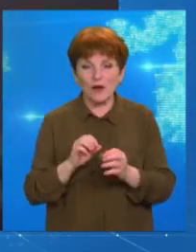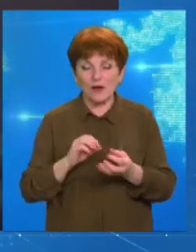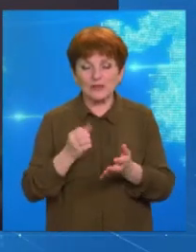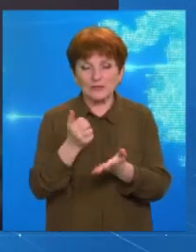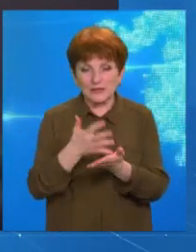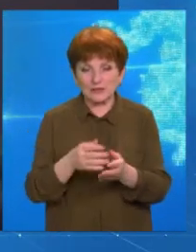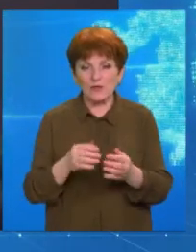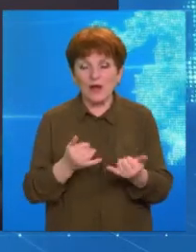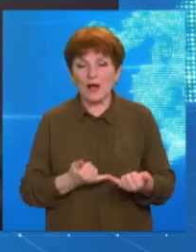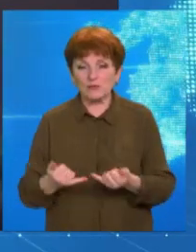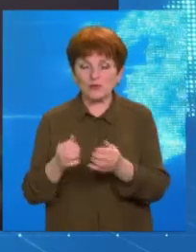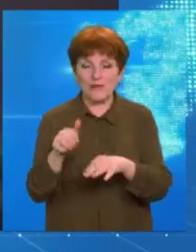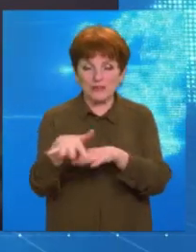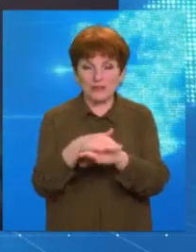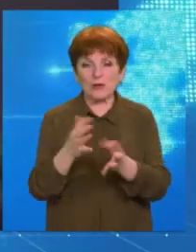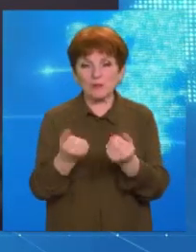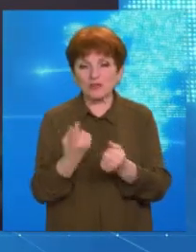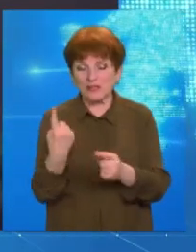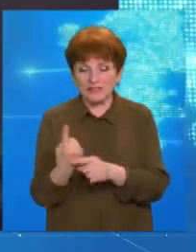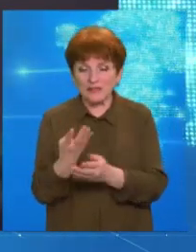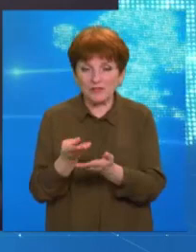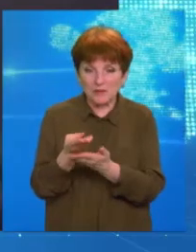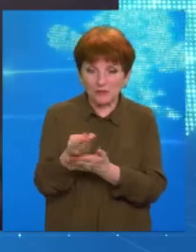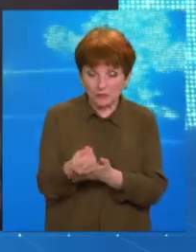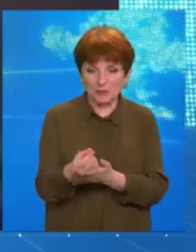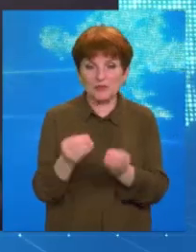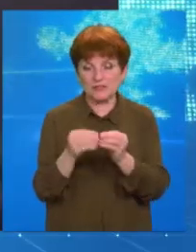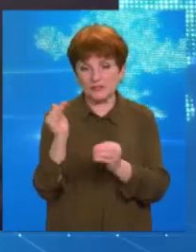центров соцобслуживания населения получат единовременную региональную выплату 10 тысяч рублей.